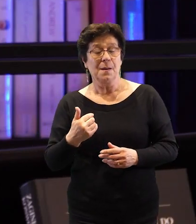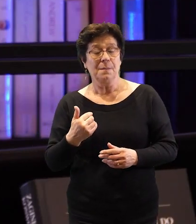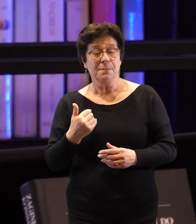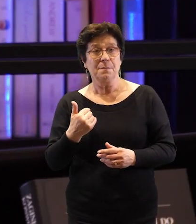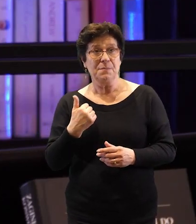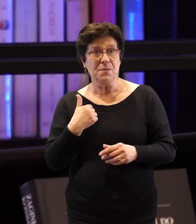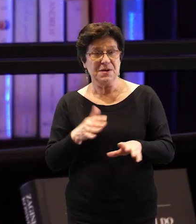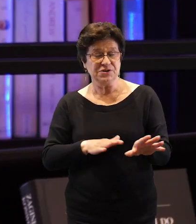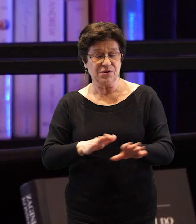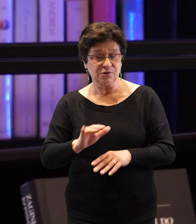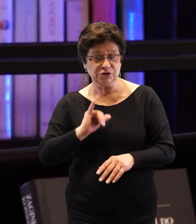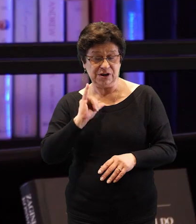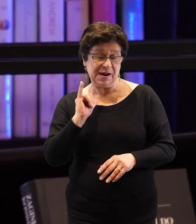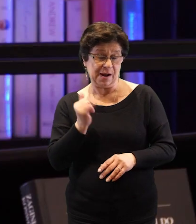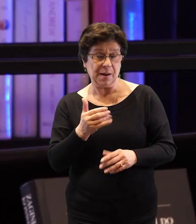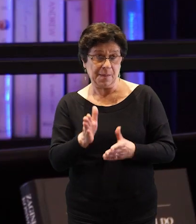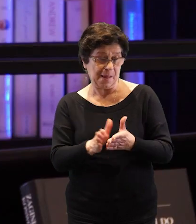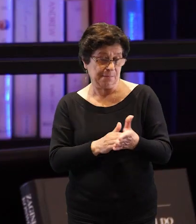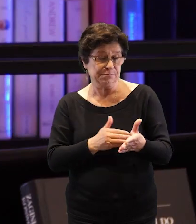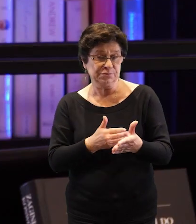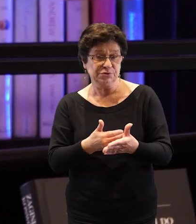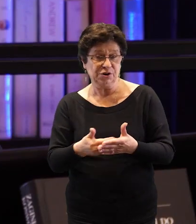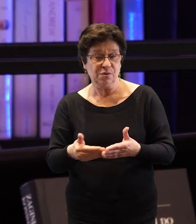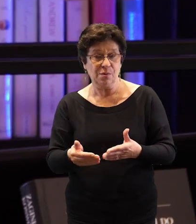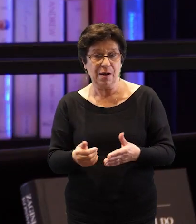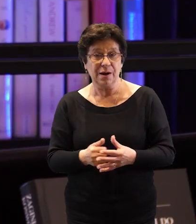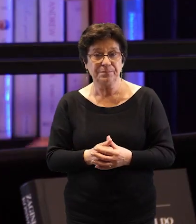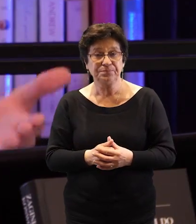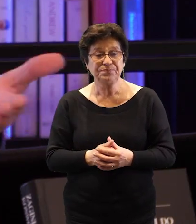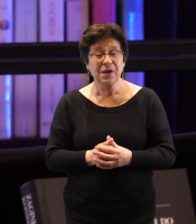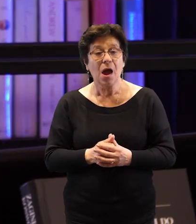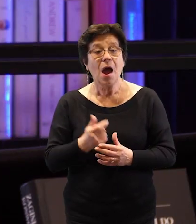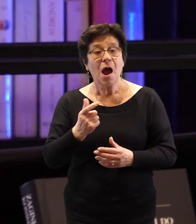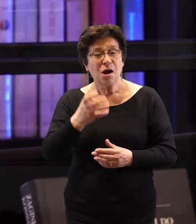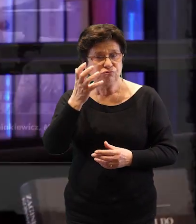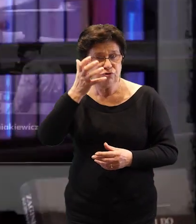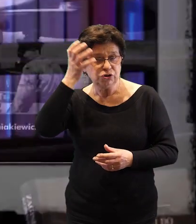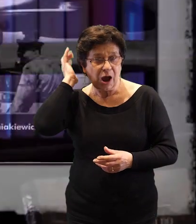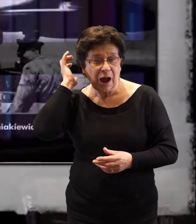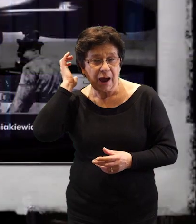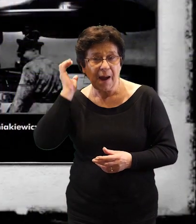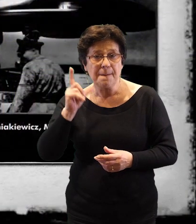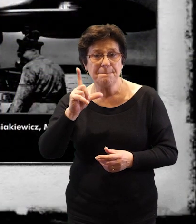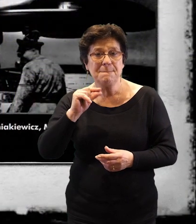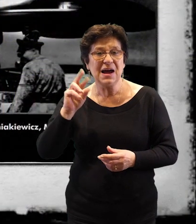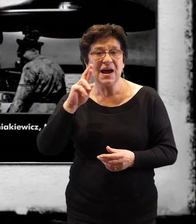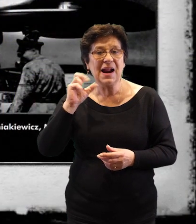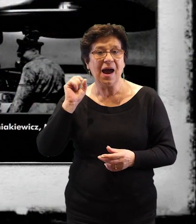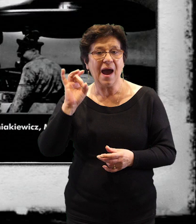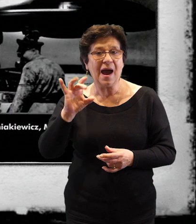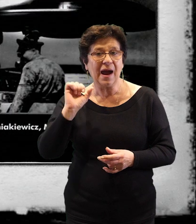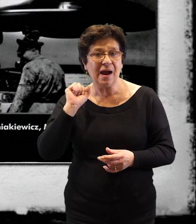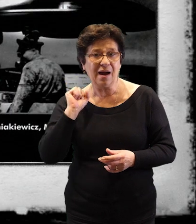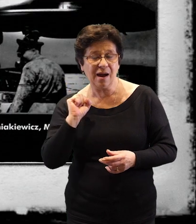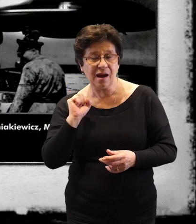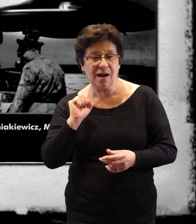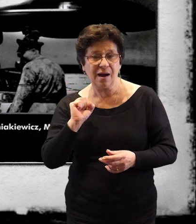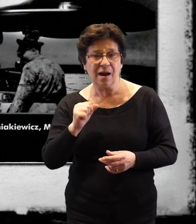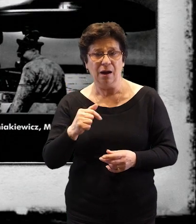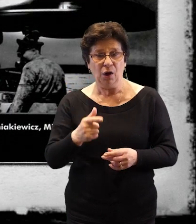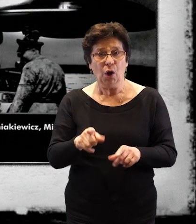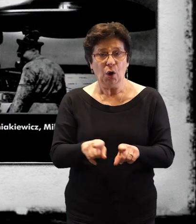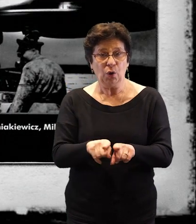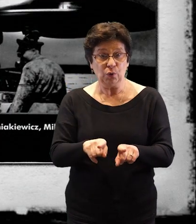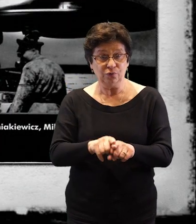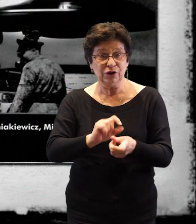Padały takie miejscowości jak choćby czeska Praga. Ukazały się na ten temat również książki pod